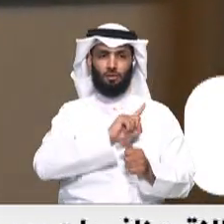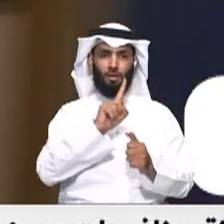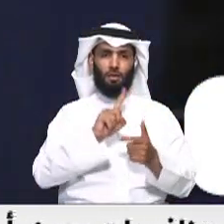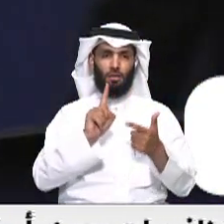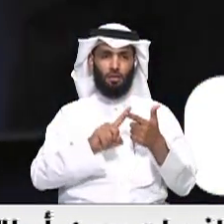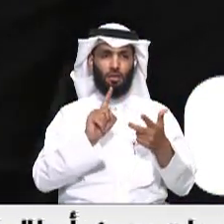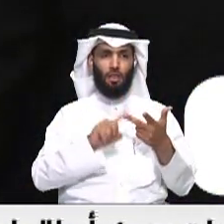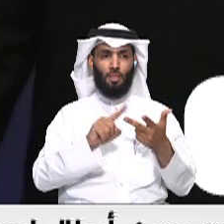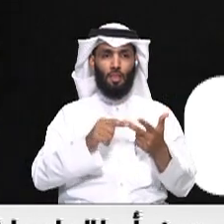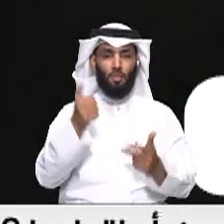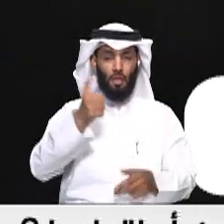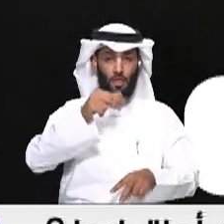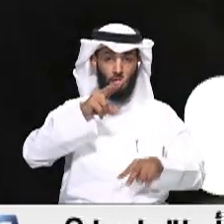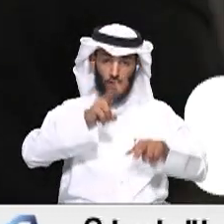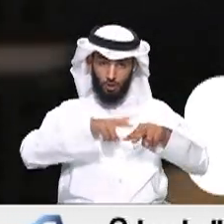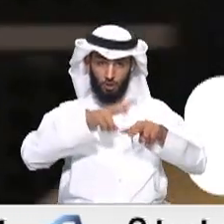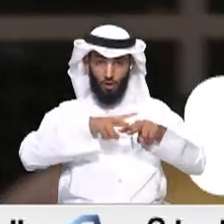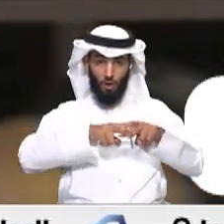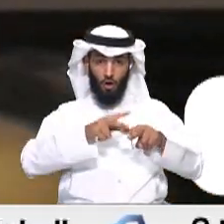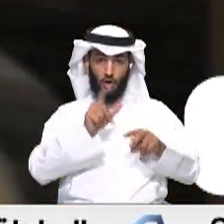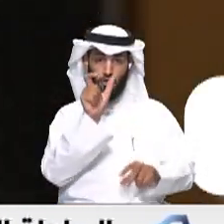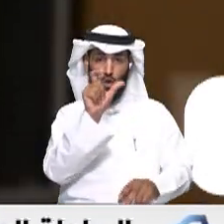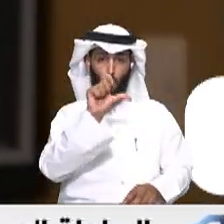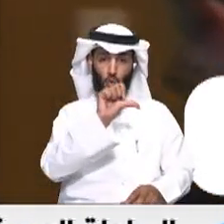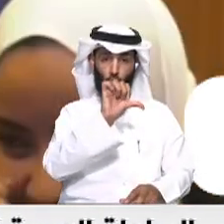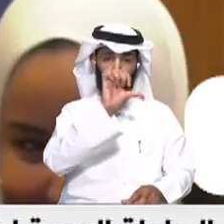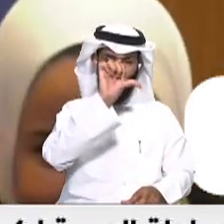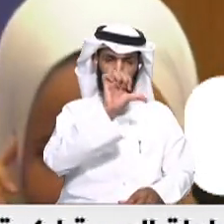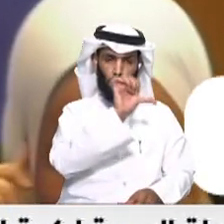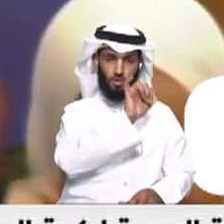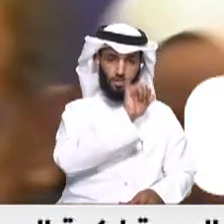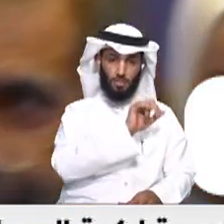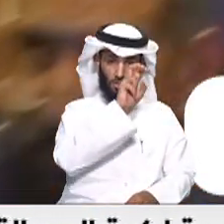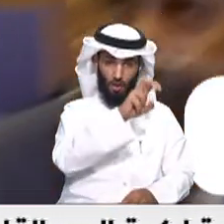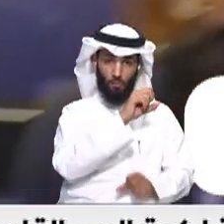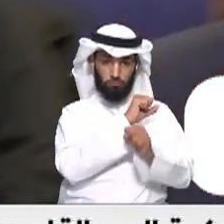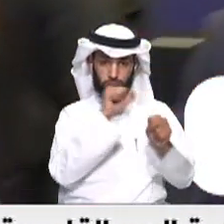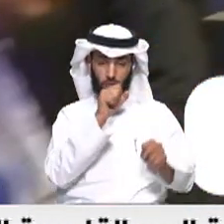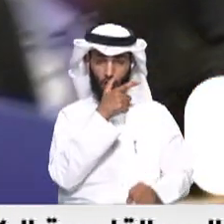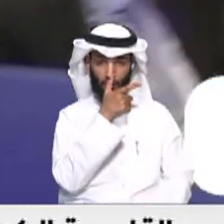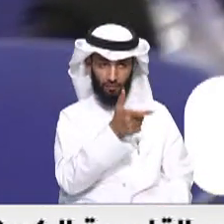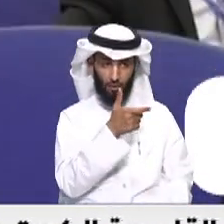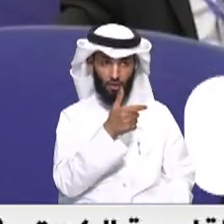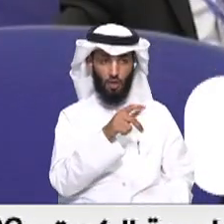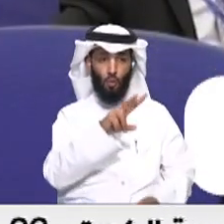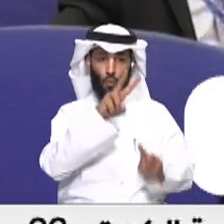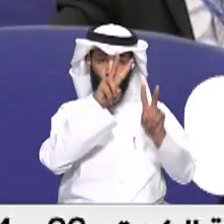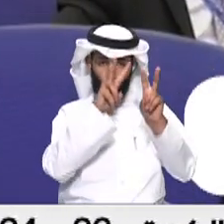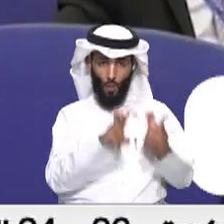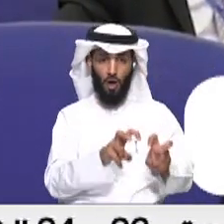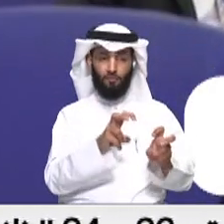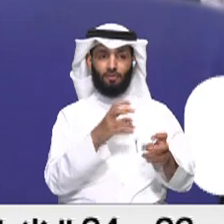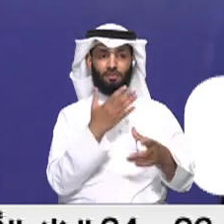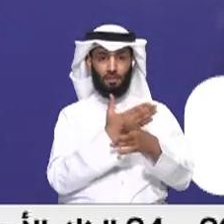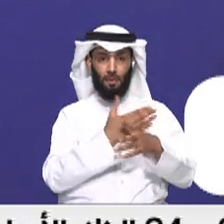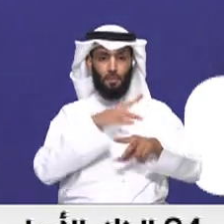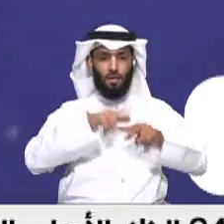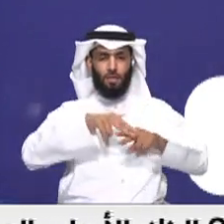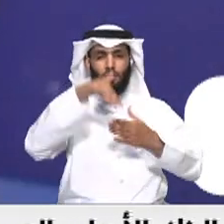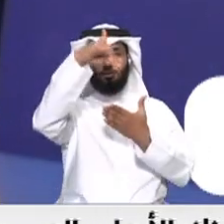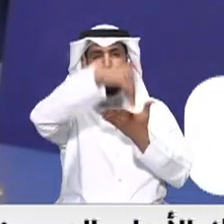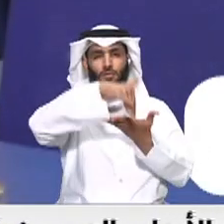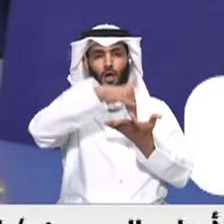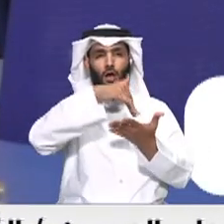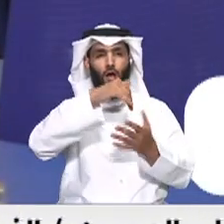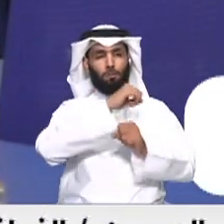النووية الإسرائيلية للرقابة الدولية، مذكرا بأن إسرائيل لا تزال ترفض إخضاع جميع مرافقها النووية